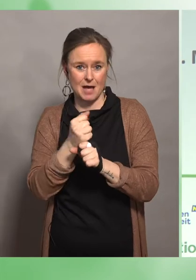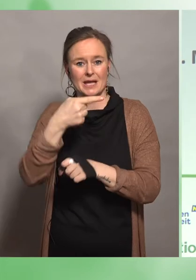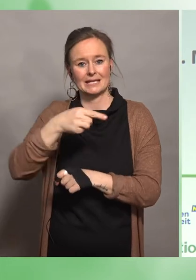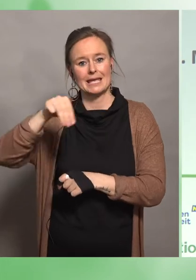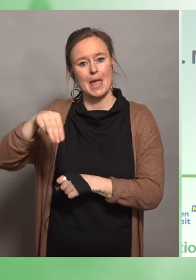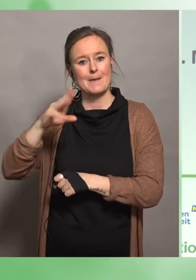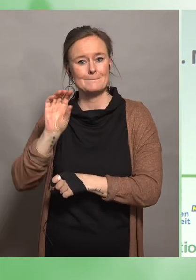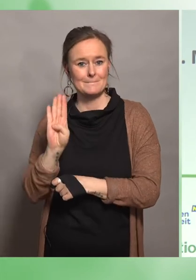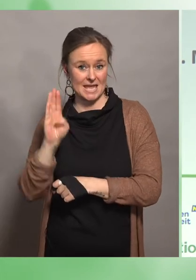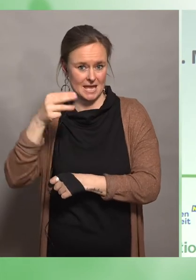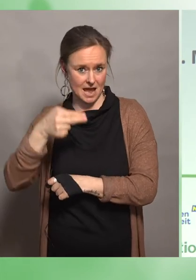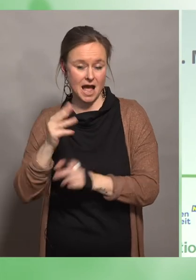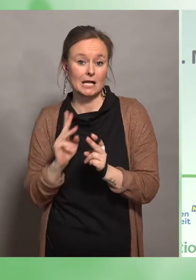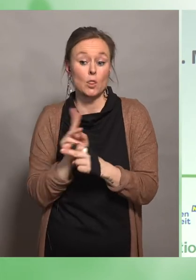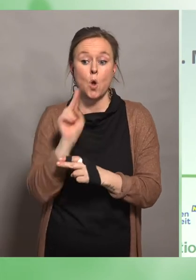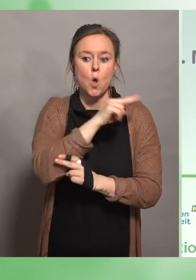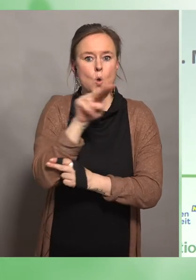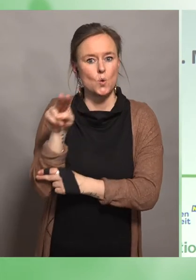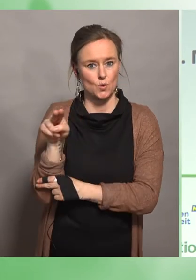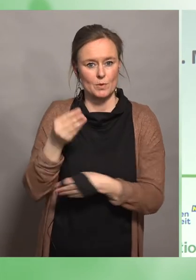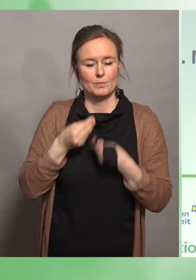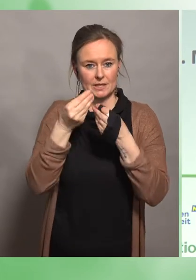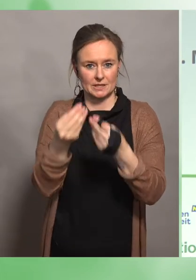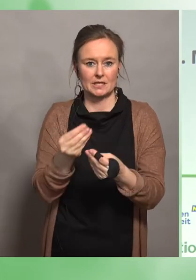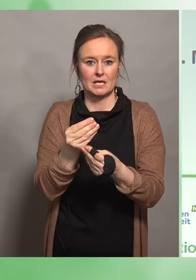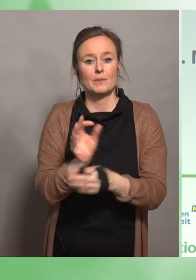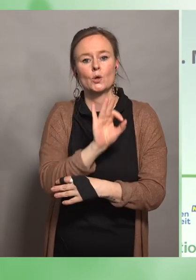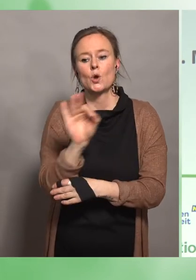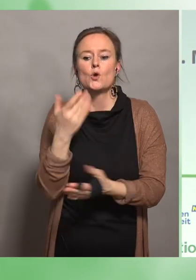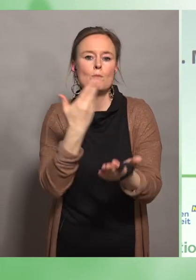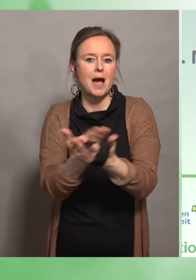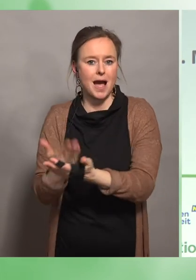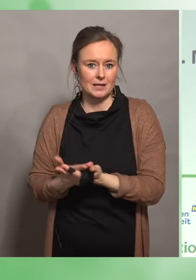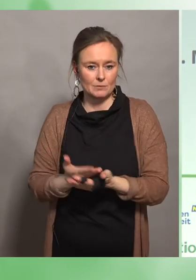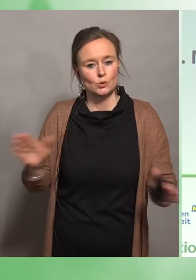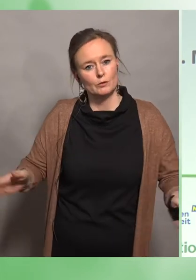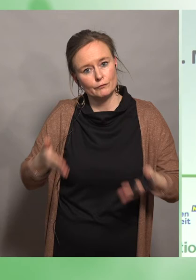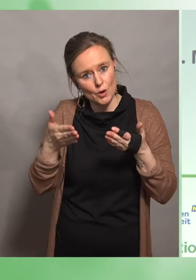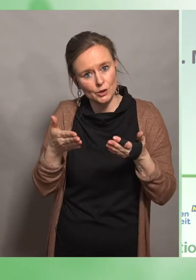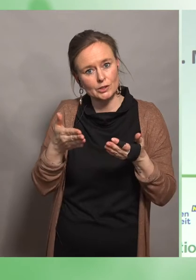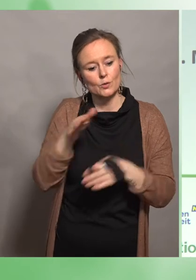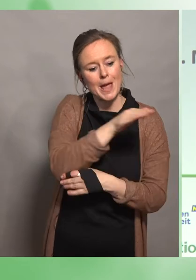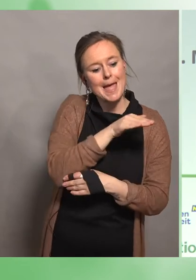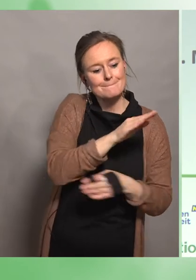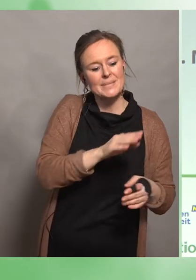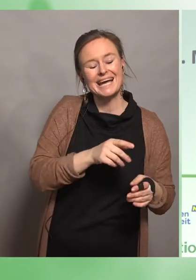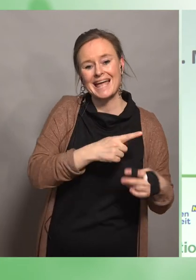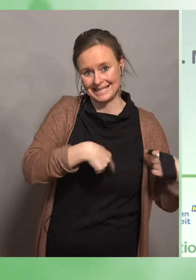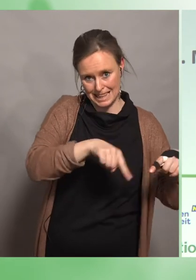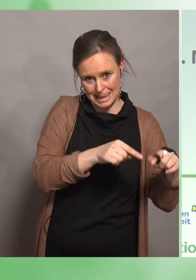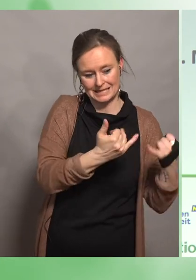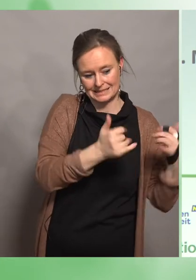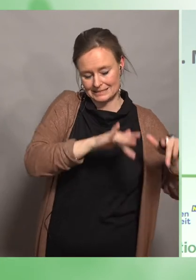können heute einen Überblick geben über die Angebote, Förderungen, die wir seitens des Landes hier zur Verfügung stellen